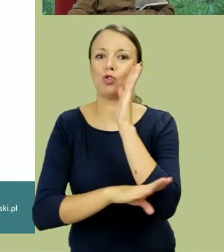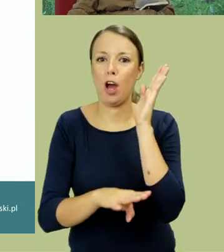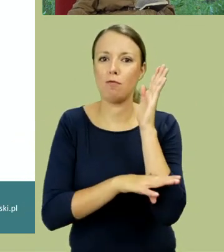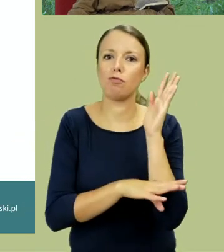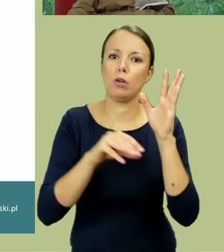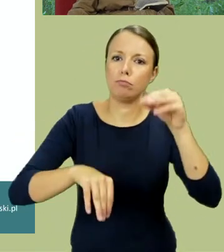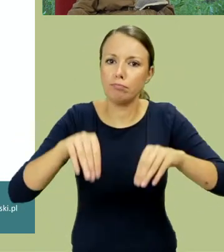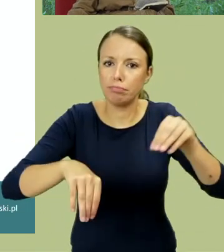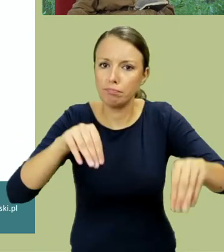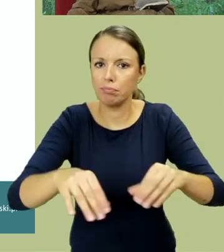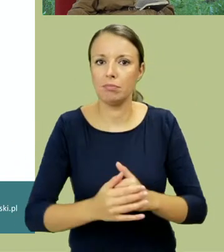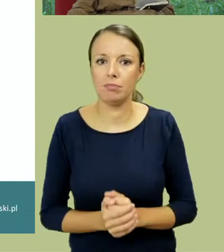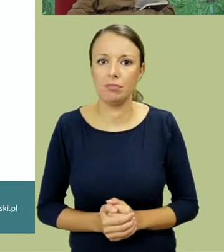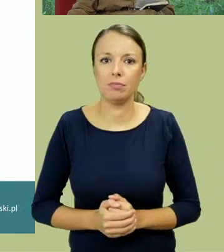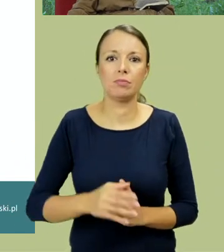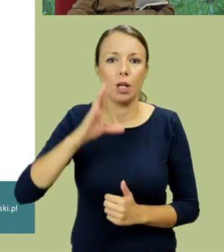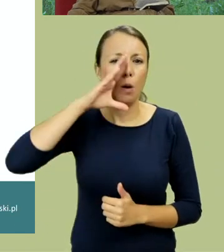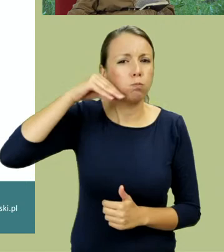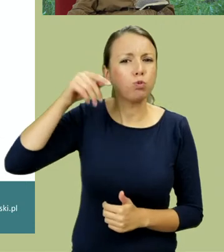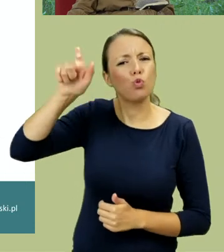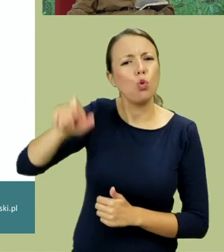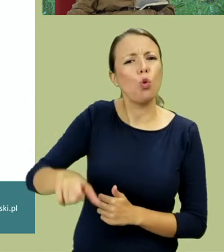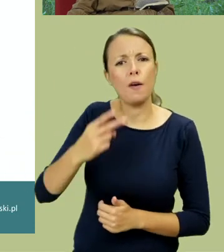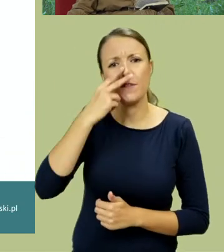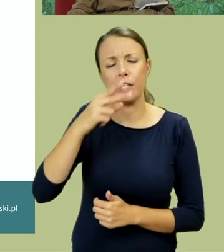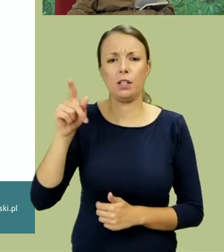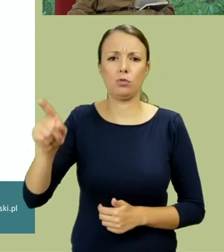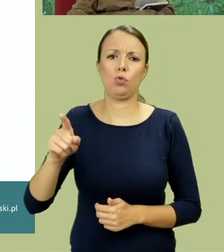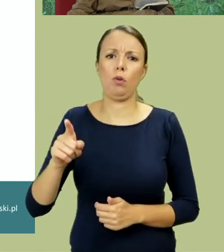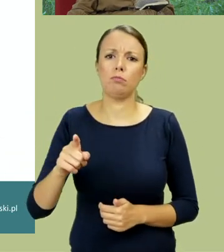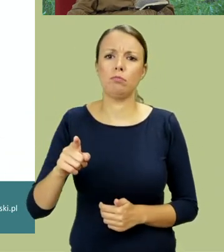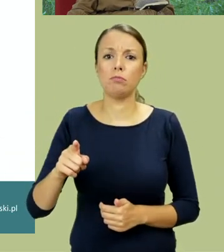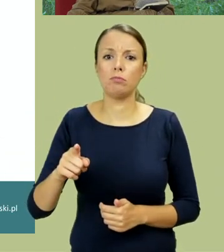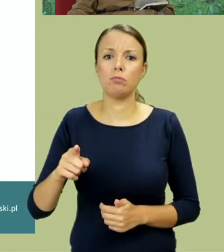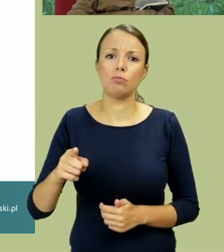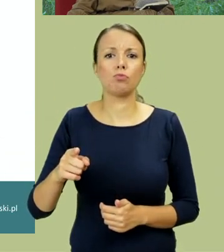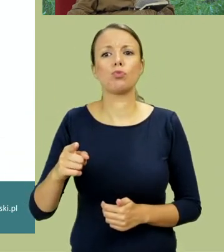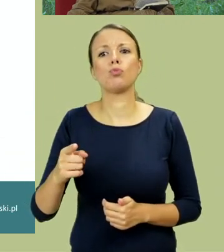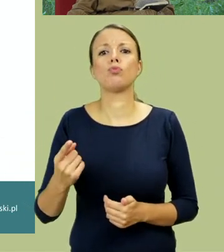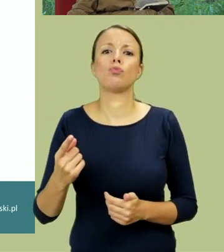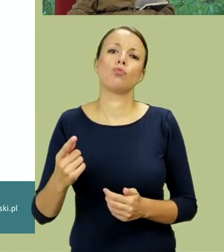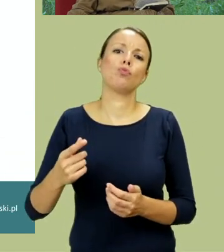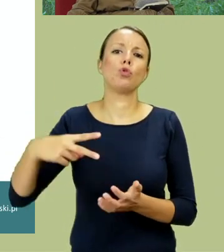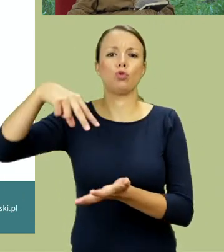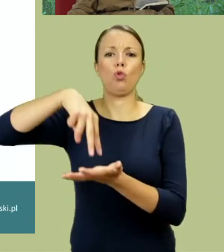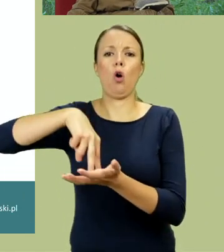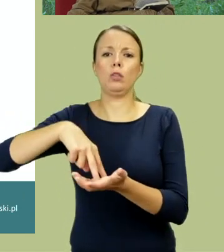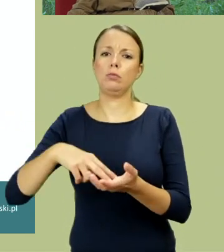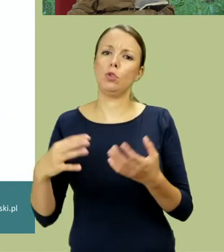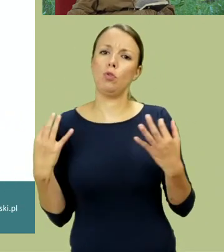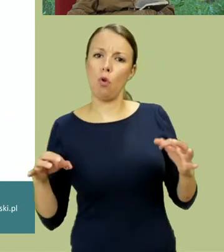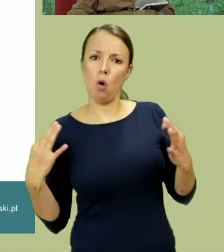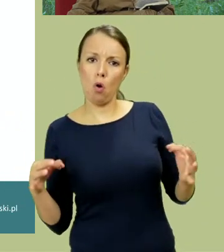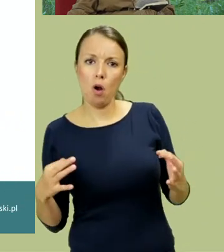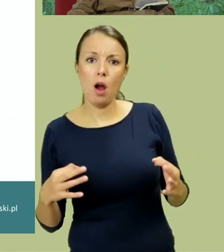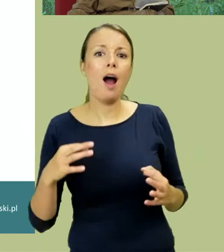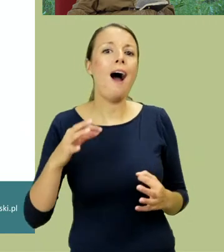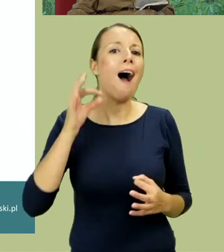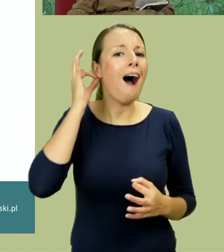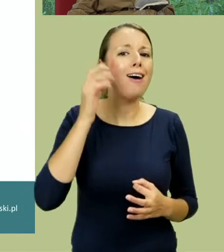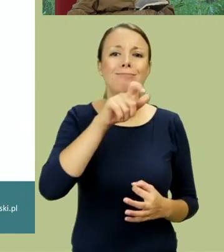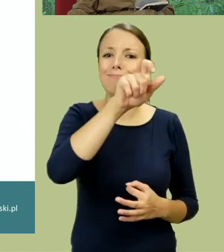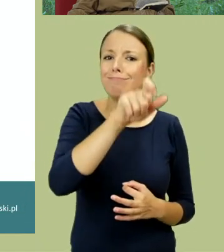sobie taki dość swobodnie, a Aleksandra tu dyryguje, jak